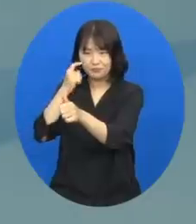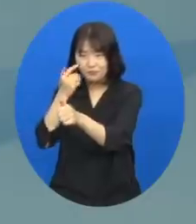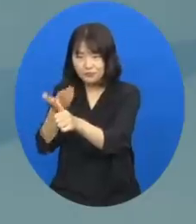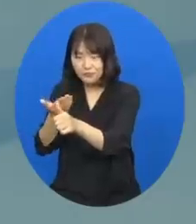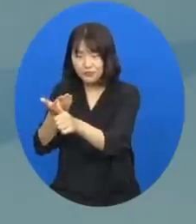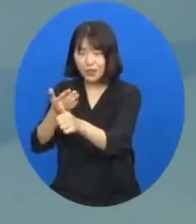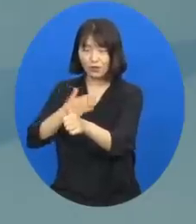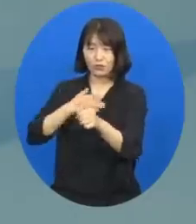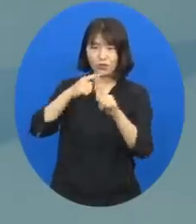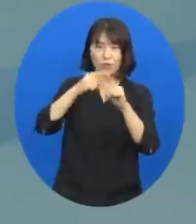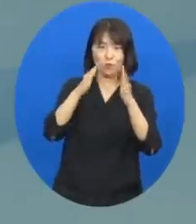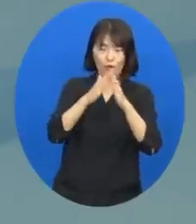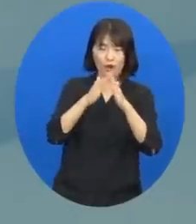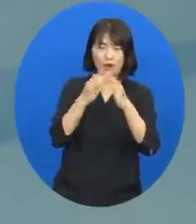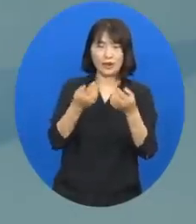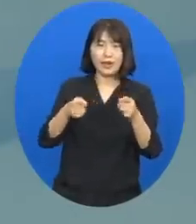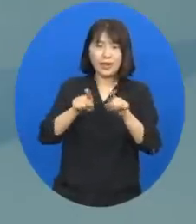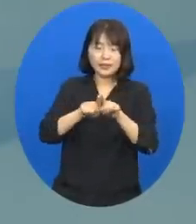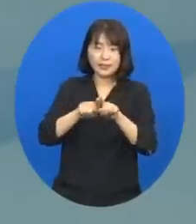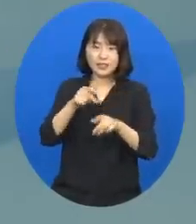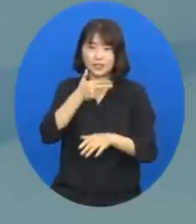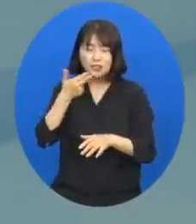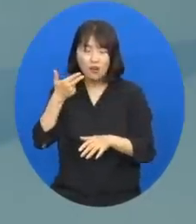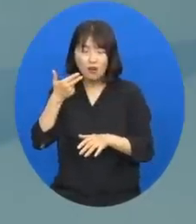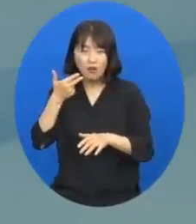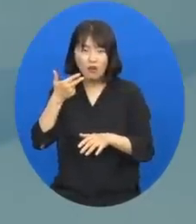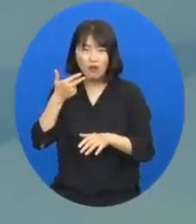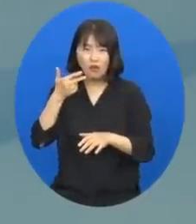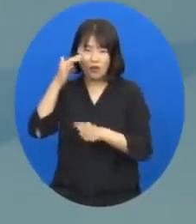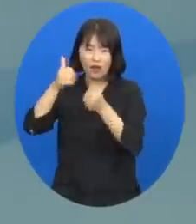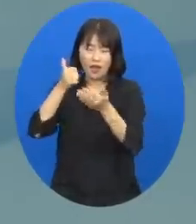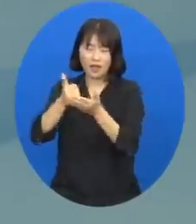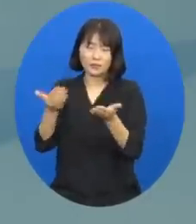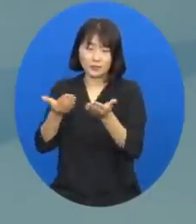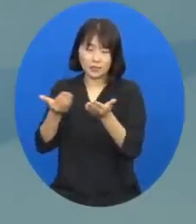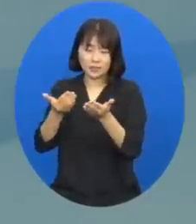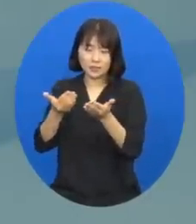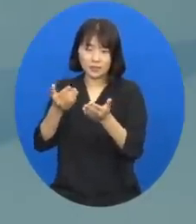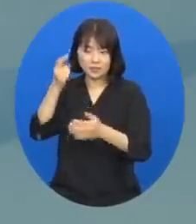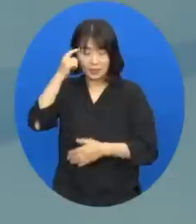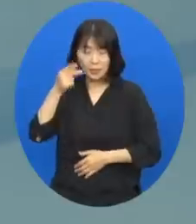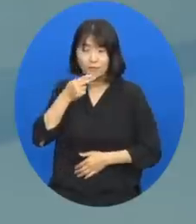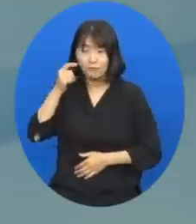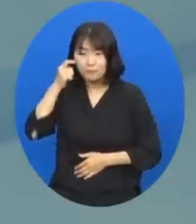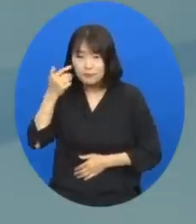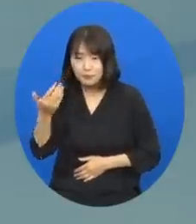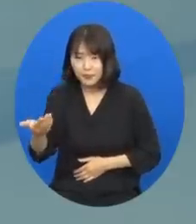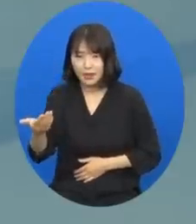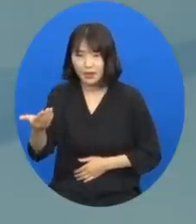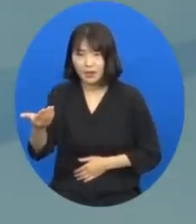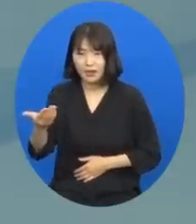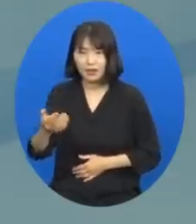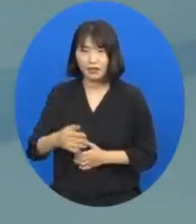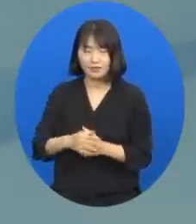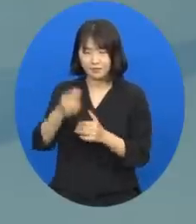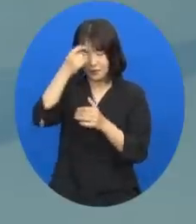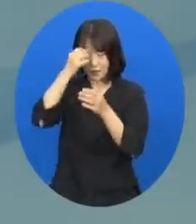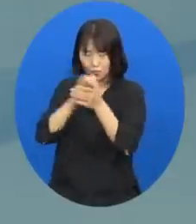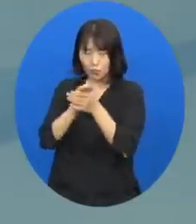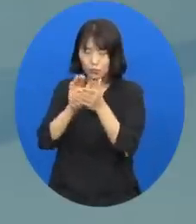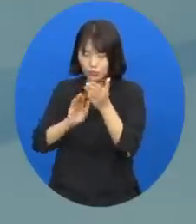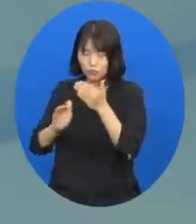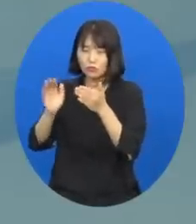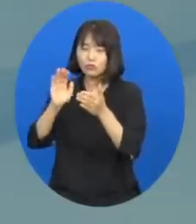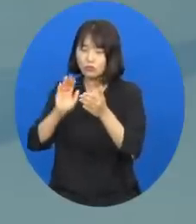없었습니다 자기도 해보고 말씀드리겠다 합니다 일주일 트에 자기 함께 한문 일하겠다는 겁니다